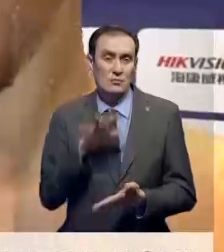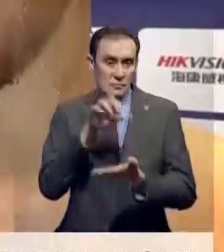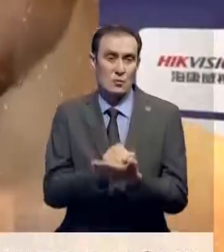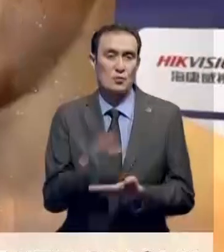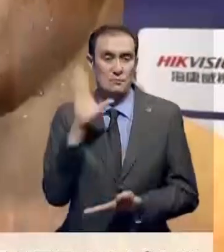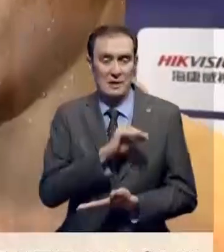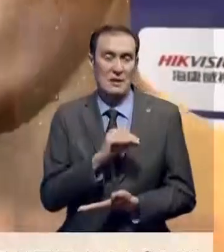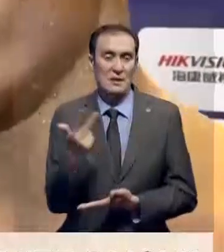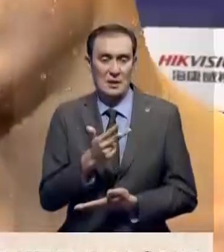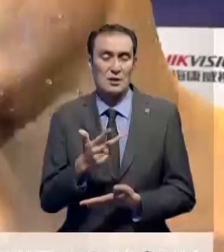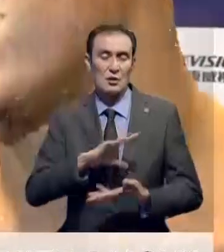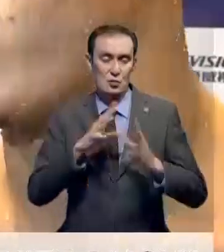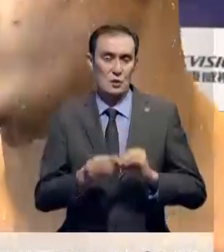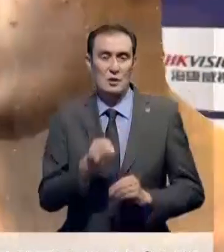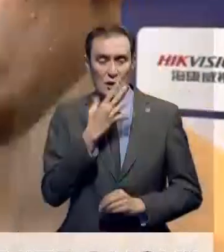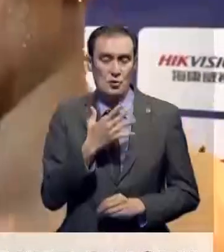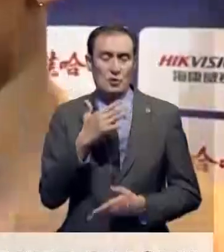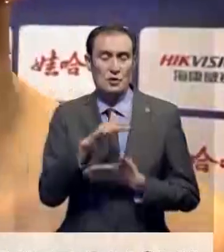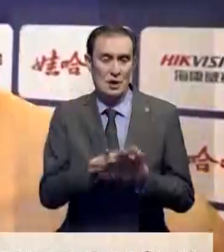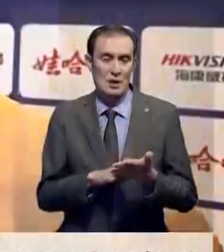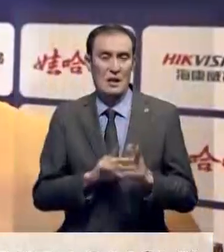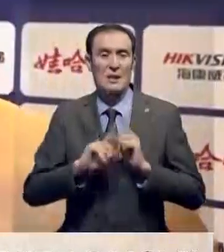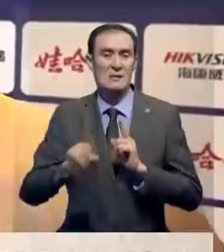зацепились. Отлично, результатом довольны. Дальше эстафета.